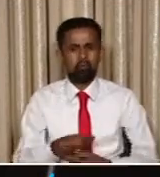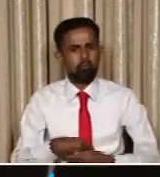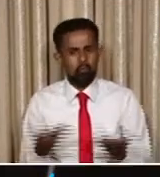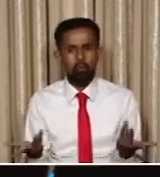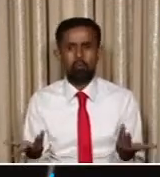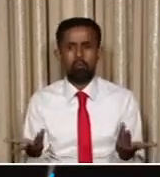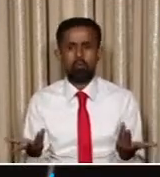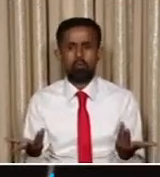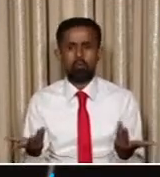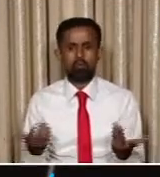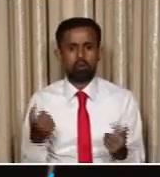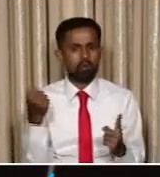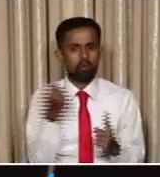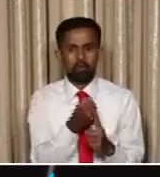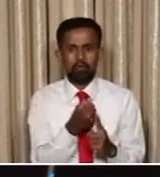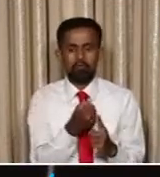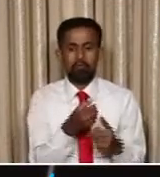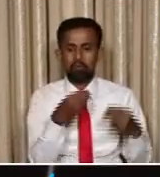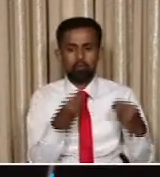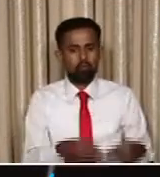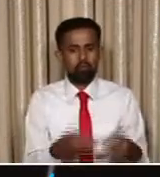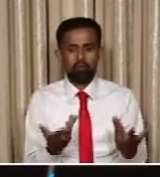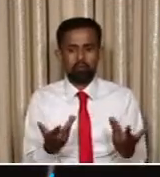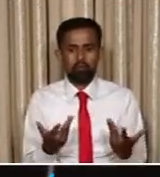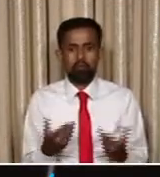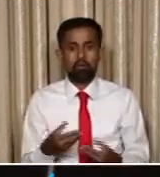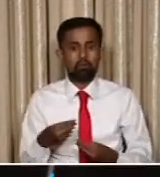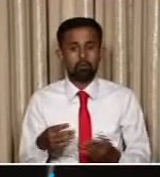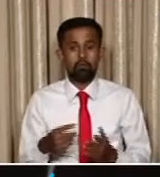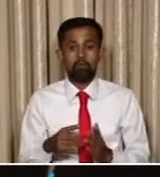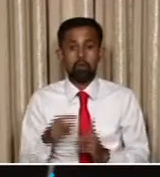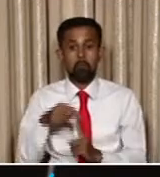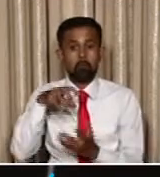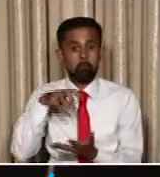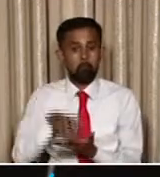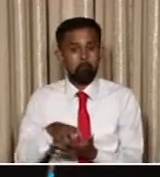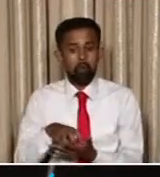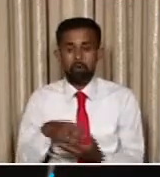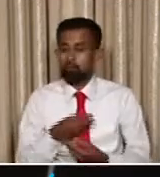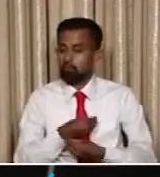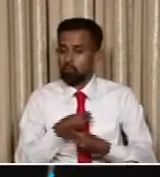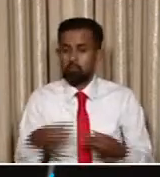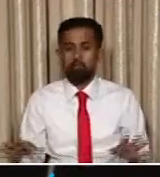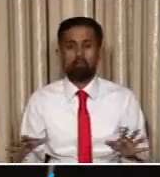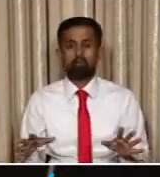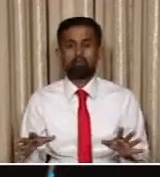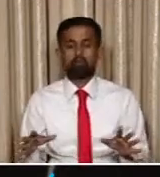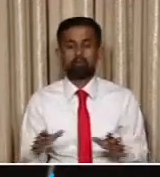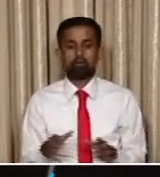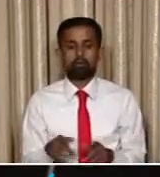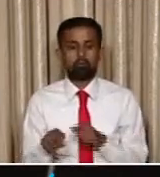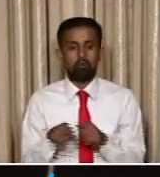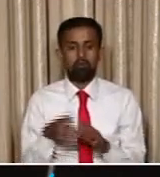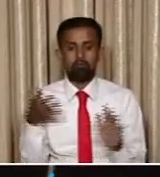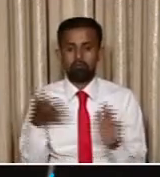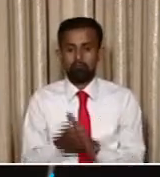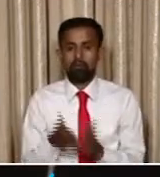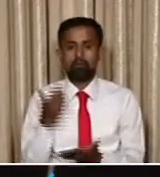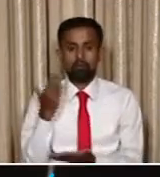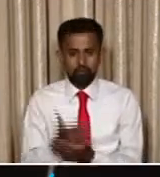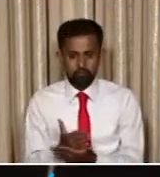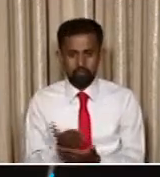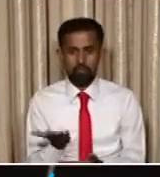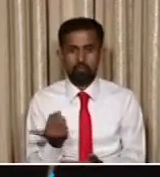නැති වෙන්නේ ගහපු හෝටලයට හරිය මේකට නෙමෙයි නැති වෙන්නේ මුළු පළාතටම නැති වෙනවා ඉතින් මේ වගේ වැරදි කරන එක නවත්තන්න ඕන